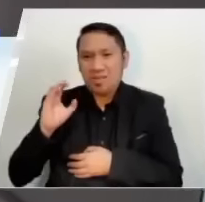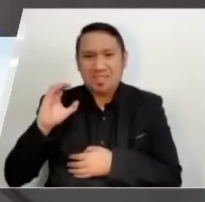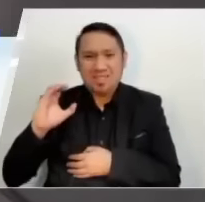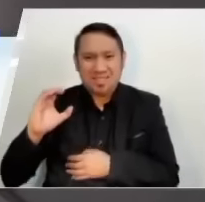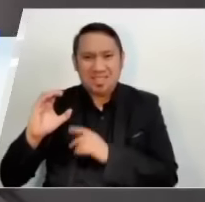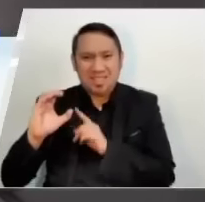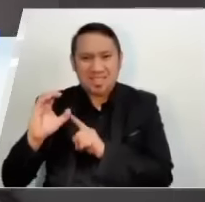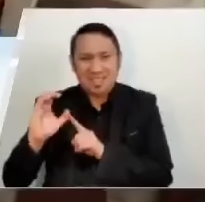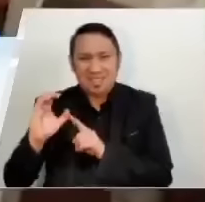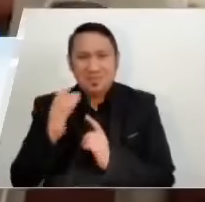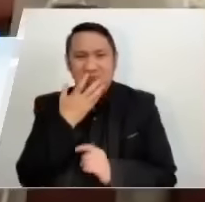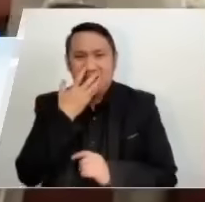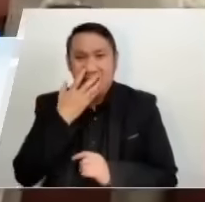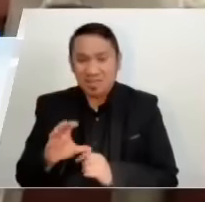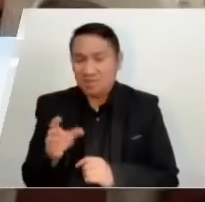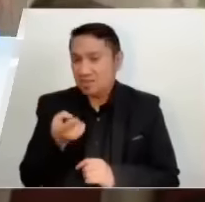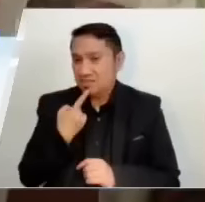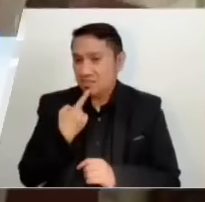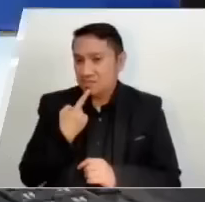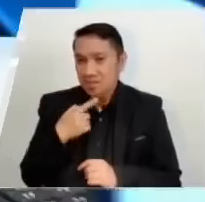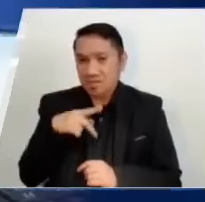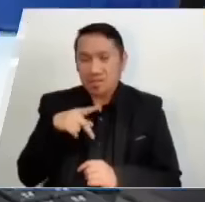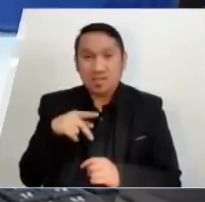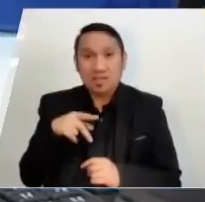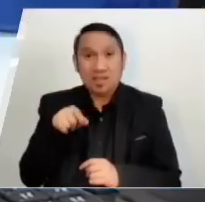lalawigan ayon sa PAGASA. May mga areas na